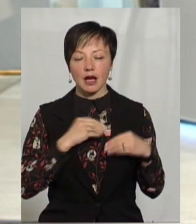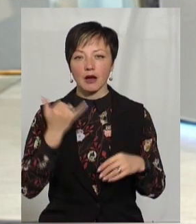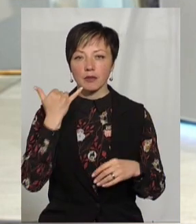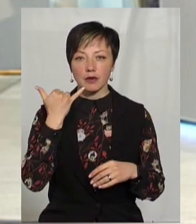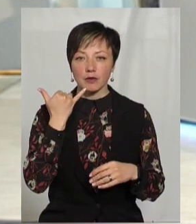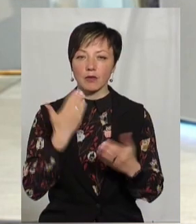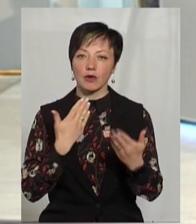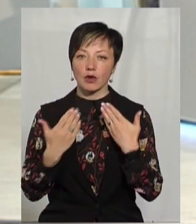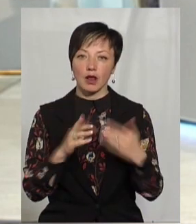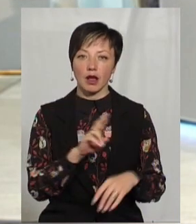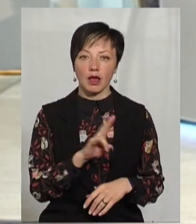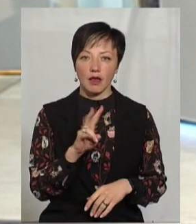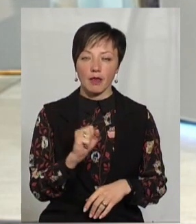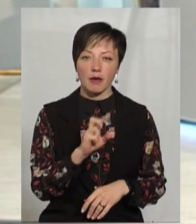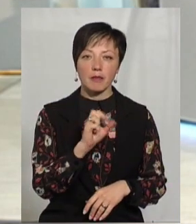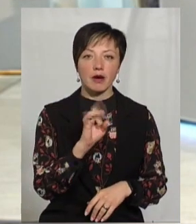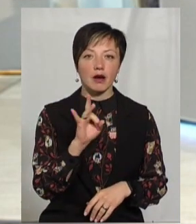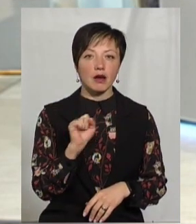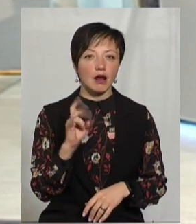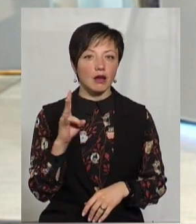на телефонному зв'язку Яна Баранова.